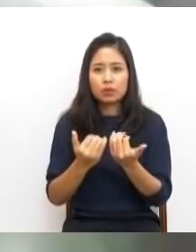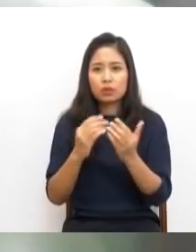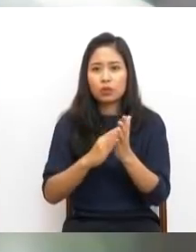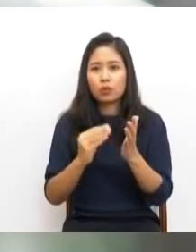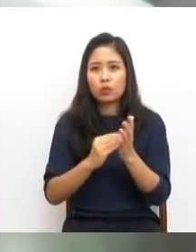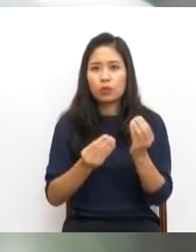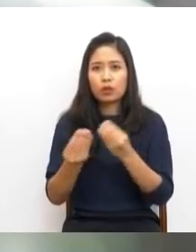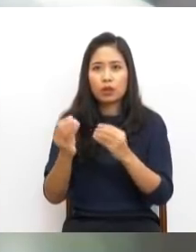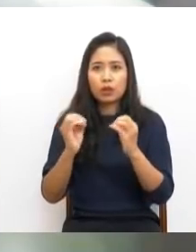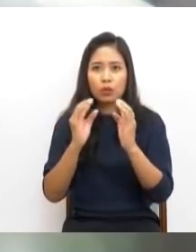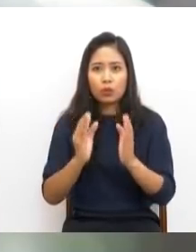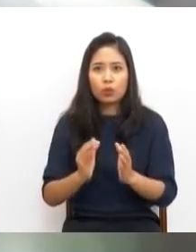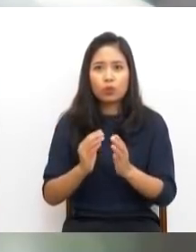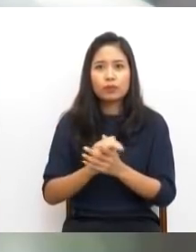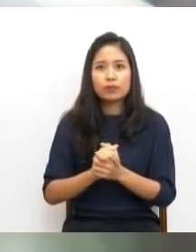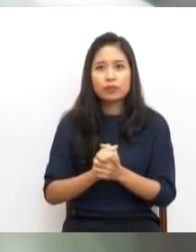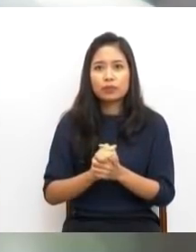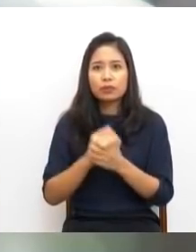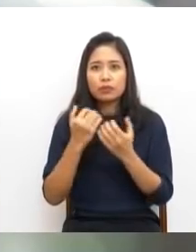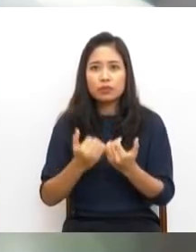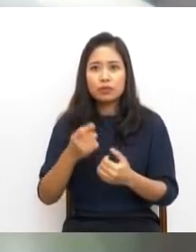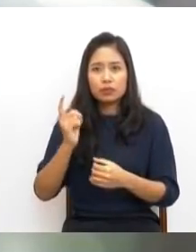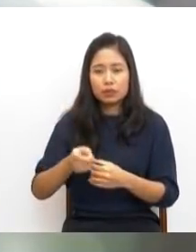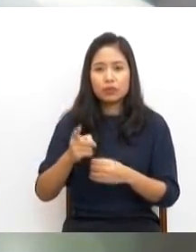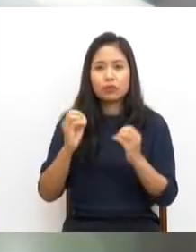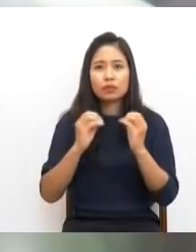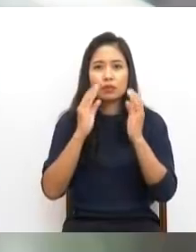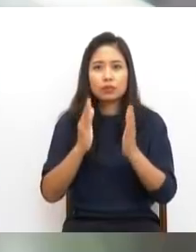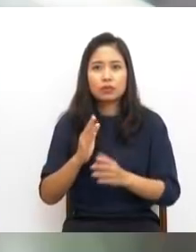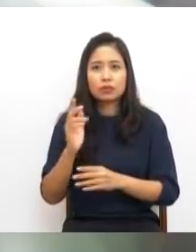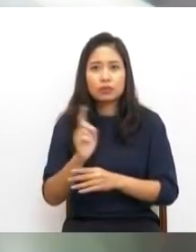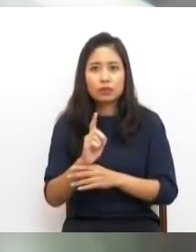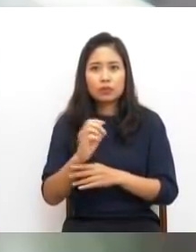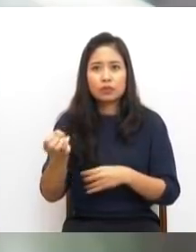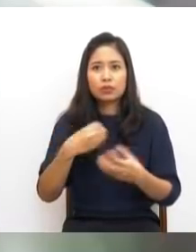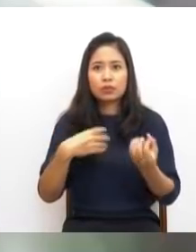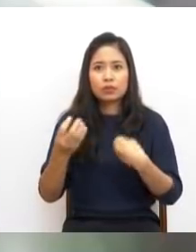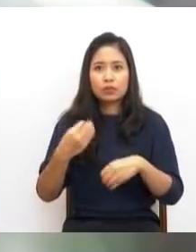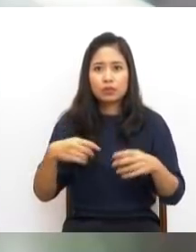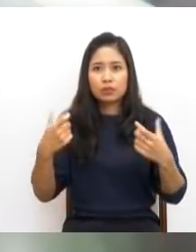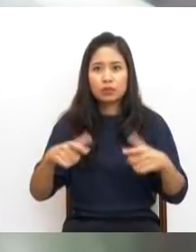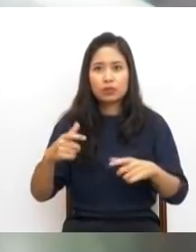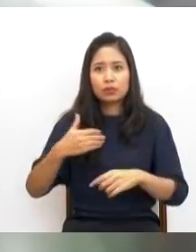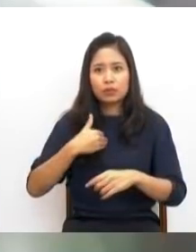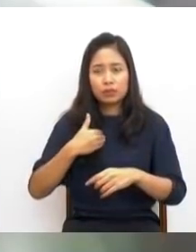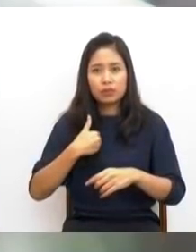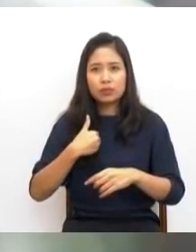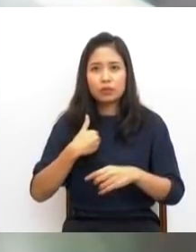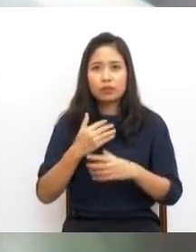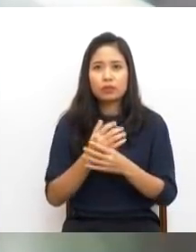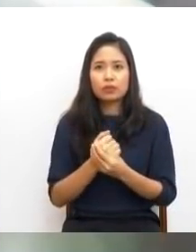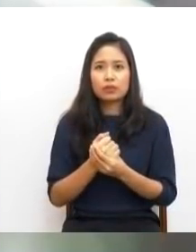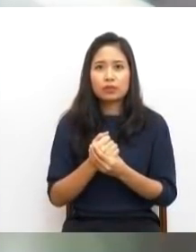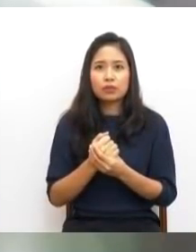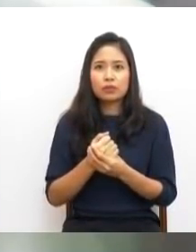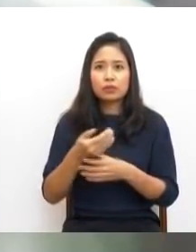านๆมานะคะแล้วก็คุณครูที่ส่งคลิปมาจริงๆแล้วมีครูบนดอยที่ส่งคลิปมาแล้วได้รับรางวัล แล้วใช่ ใช่ค่ะแล้วหลังจากนั้นเราพอหลัง